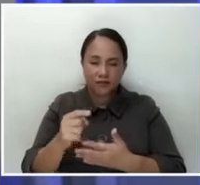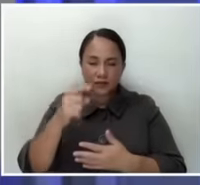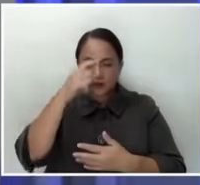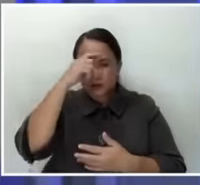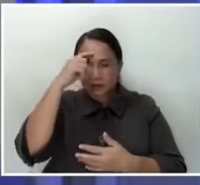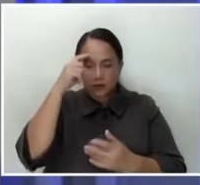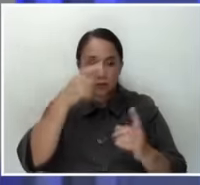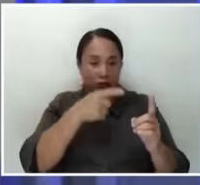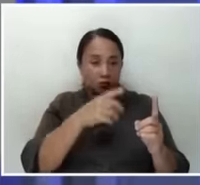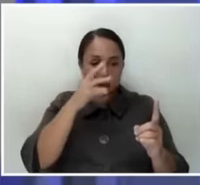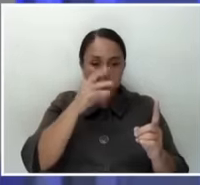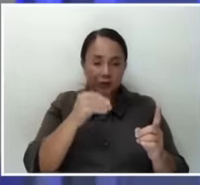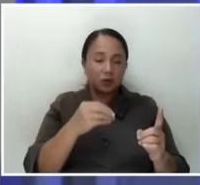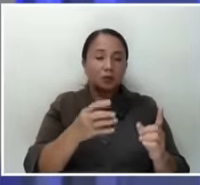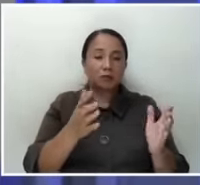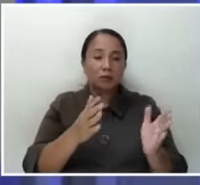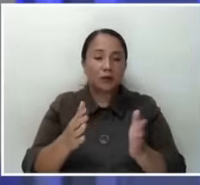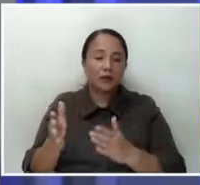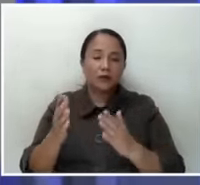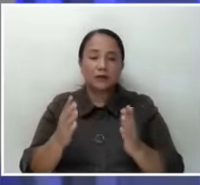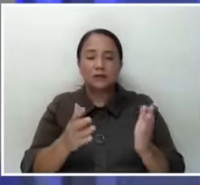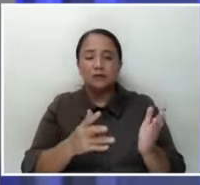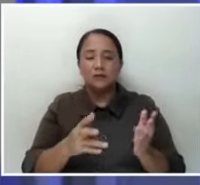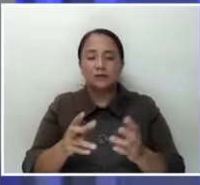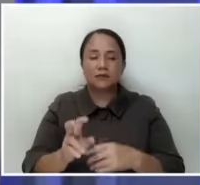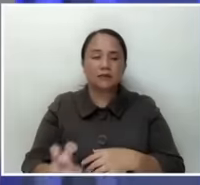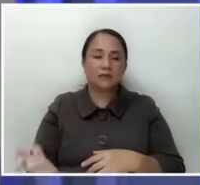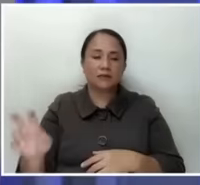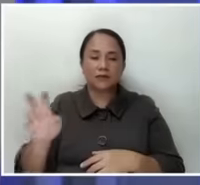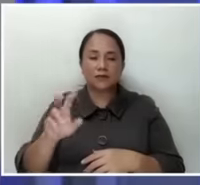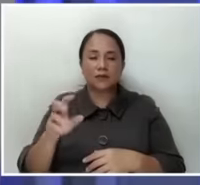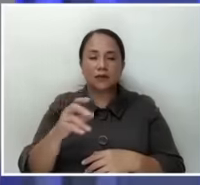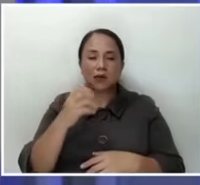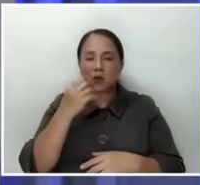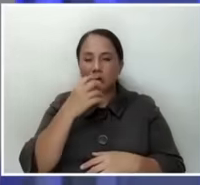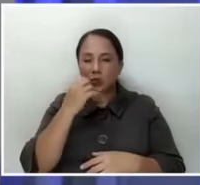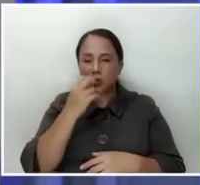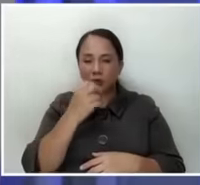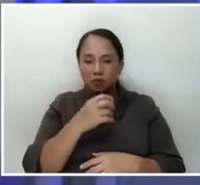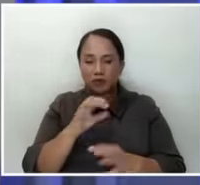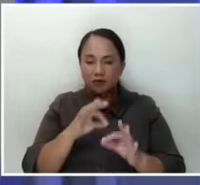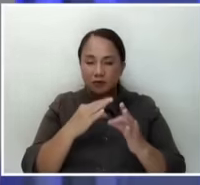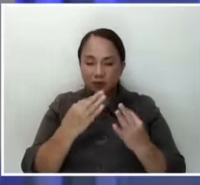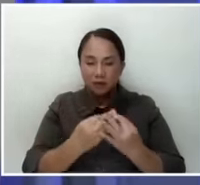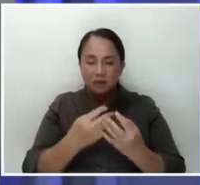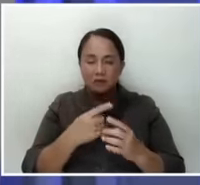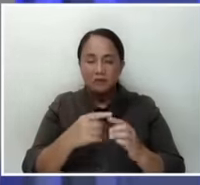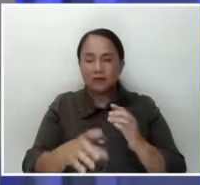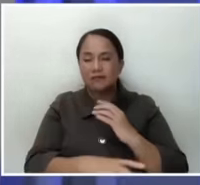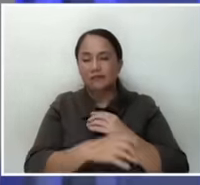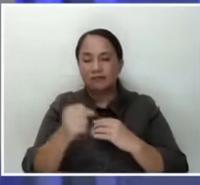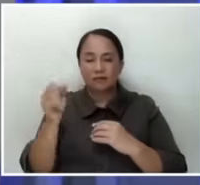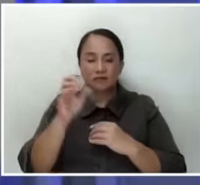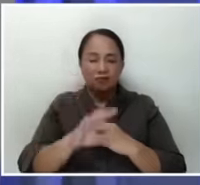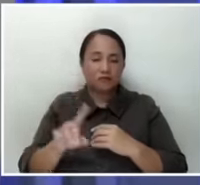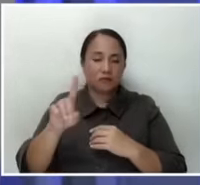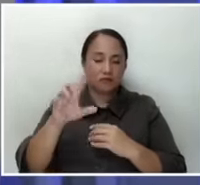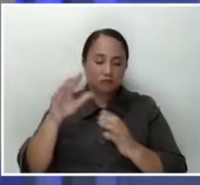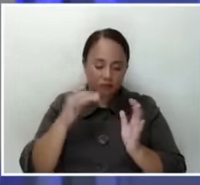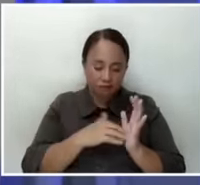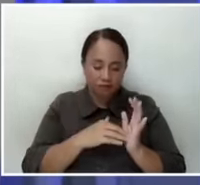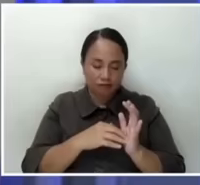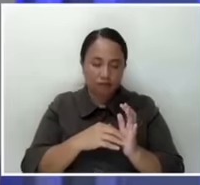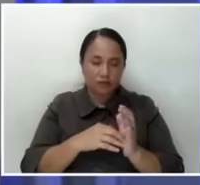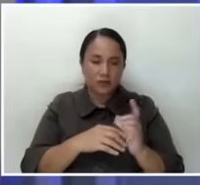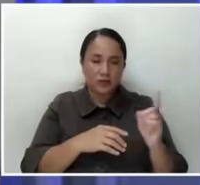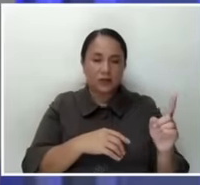isang lalaki na balak ipasyal ang pamilya sa Hong Kong. Sa halip, natangayan ng halos 100,000 piso ng